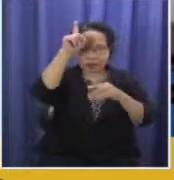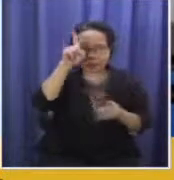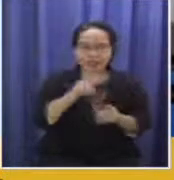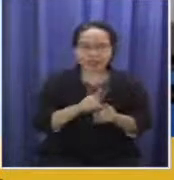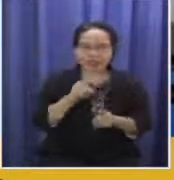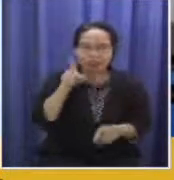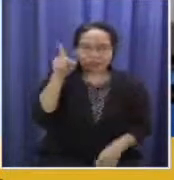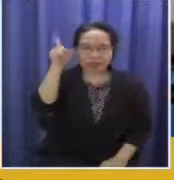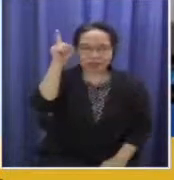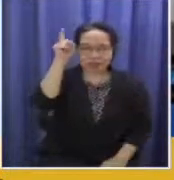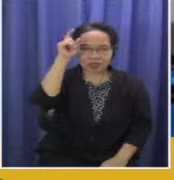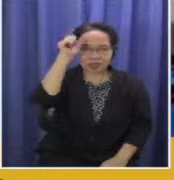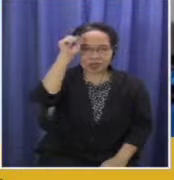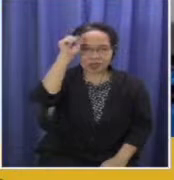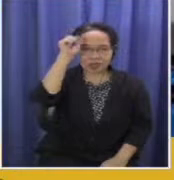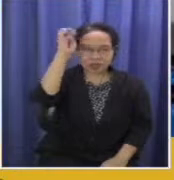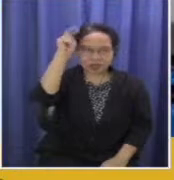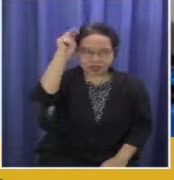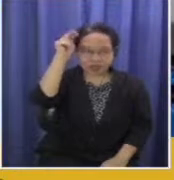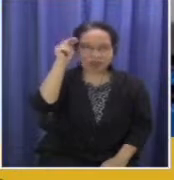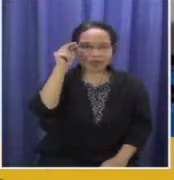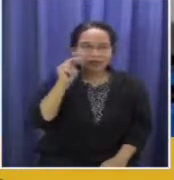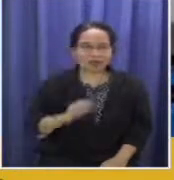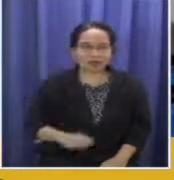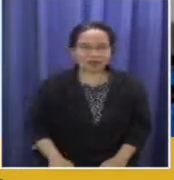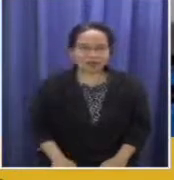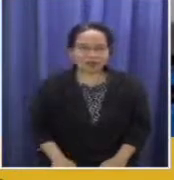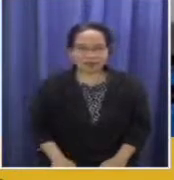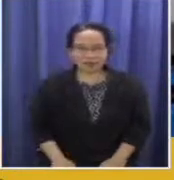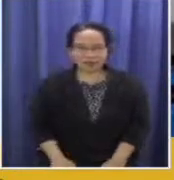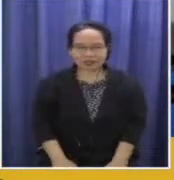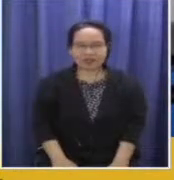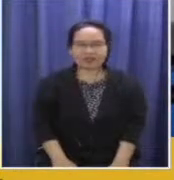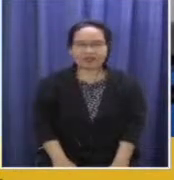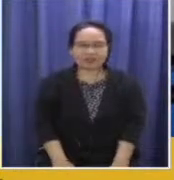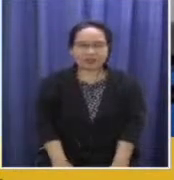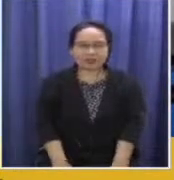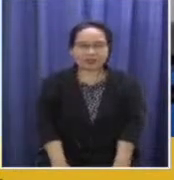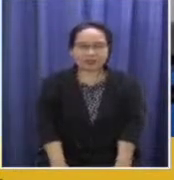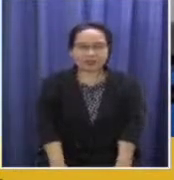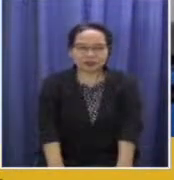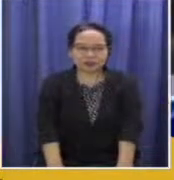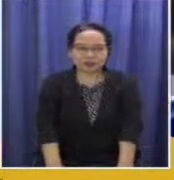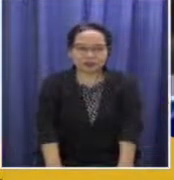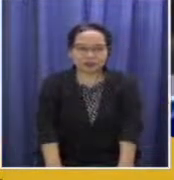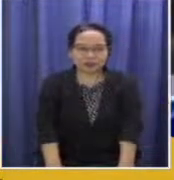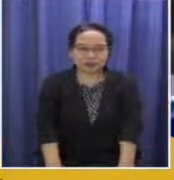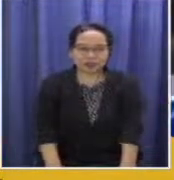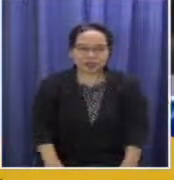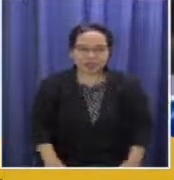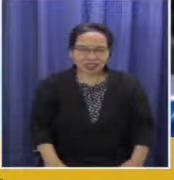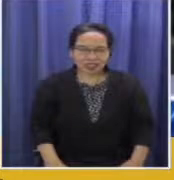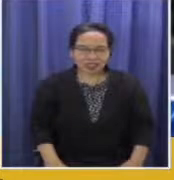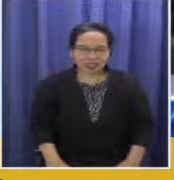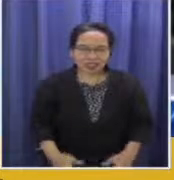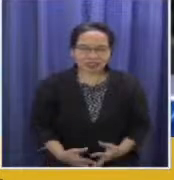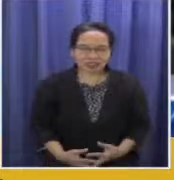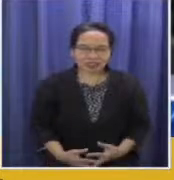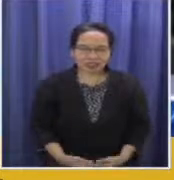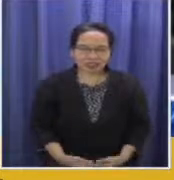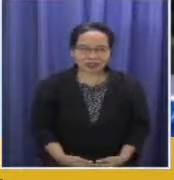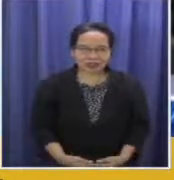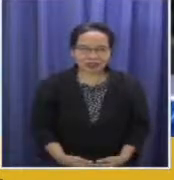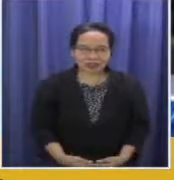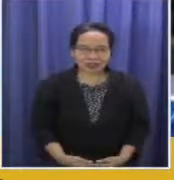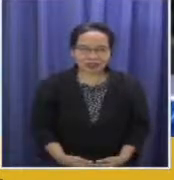Brother Sharwan. आशा छ तपाईले बुझ्नु भयो होला ब्रदर श्रवण। Yes, brother. मैले